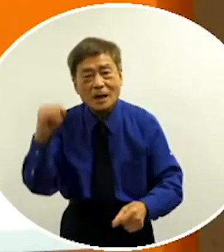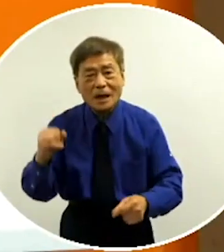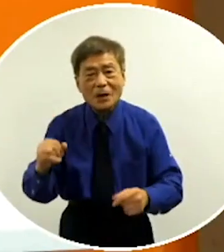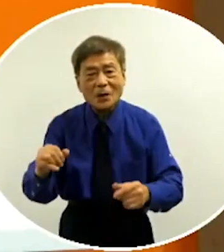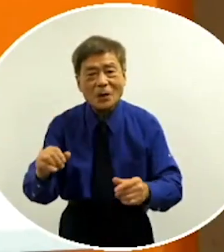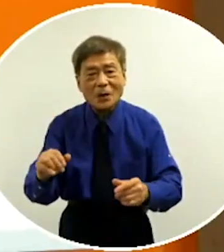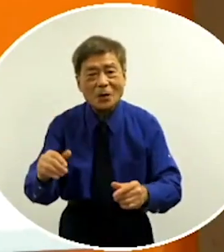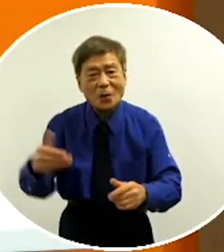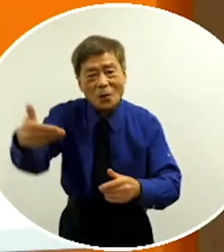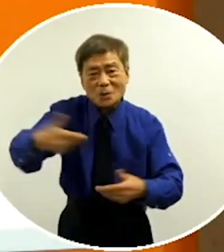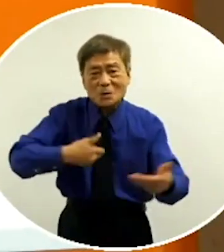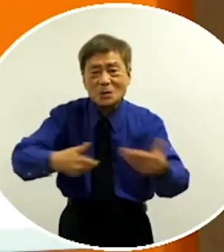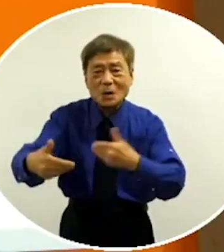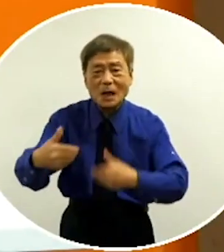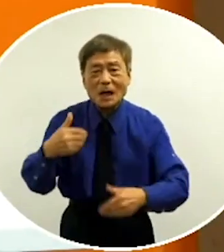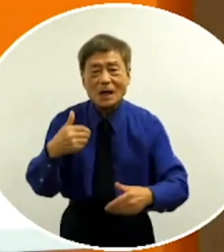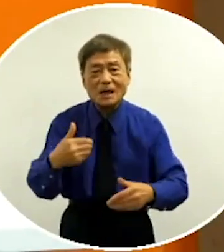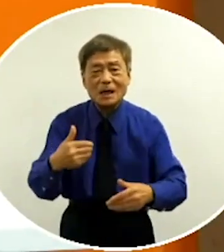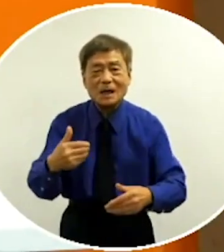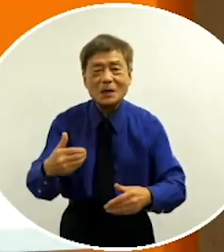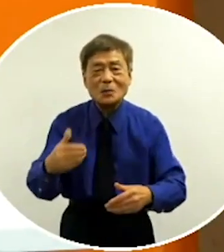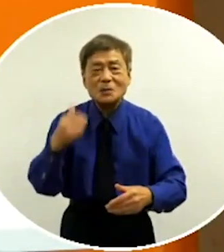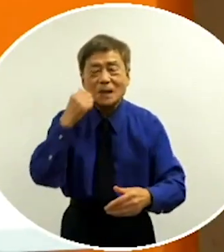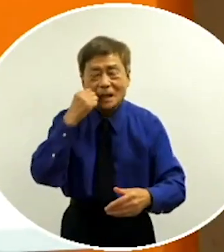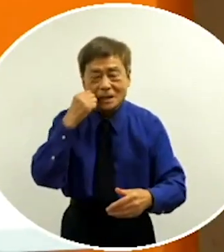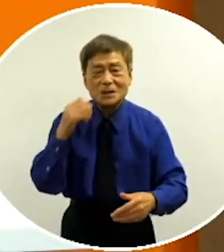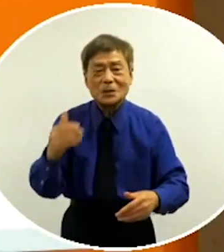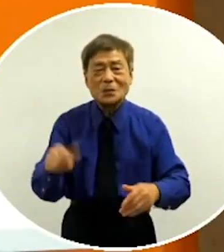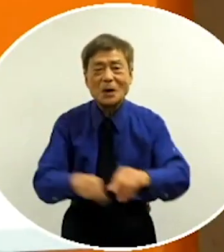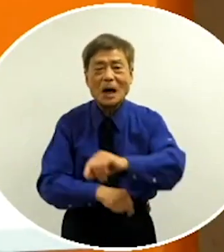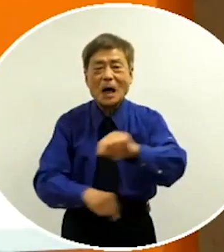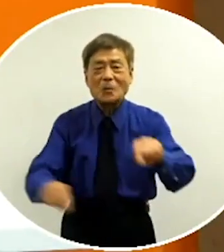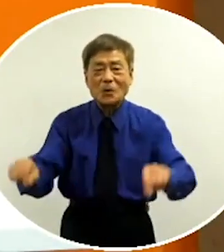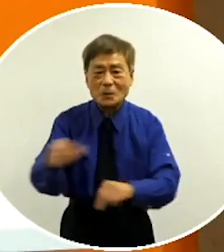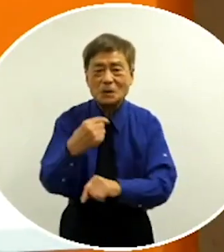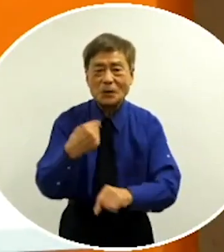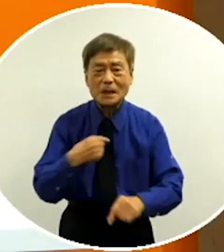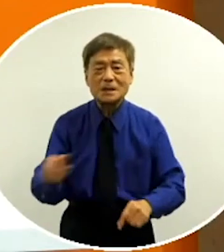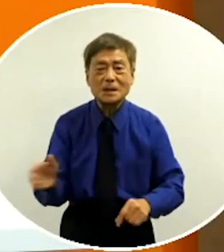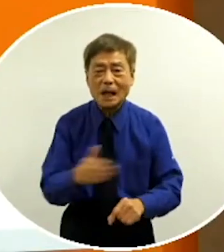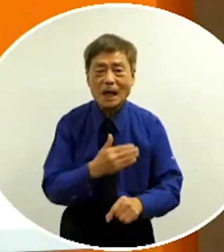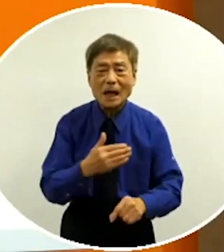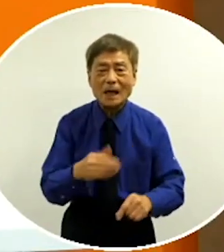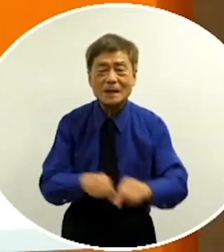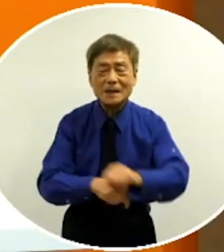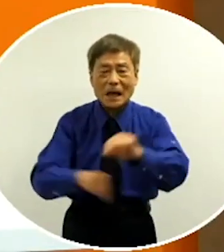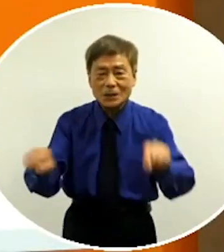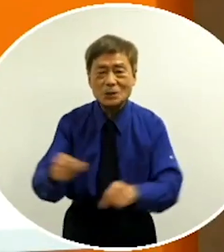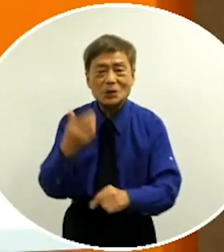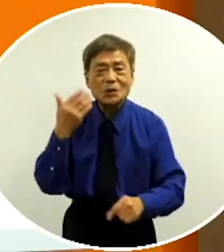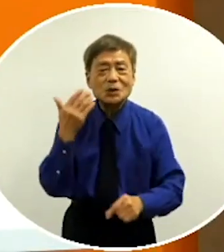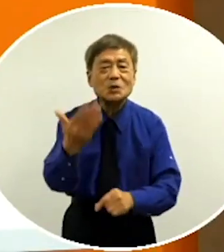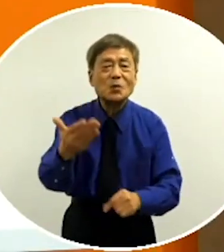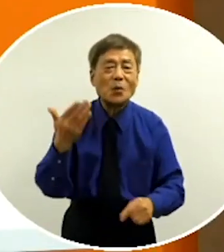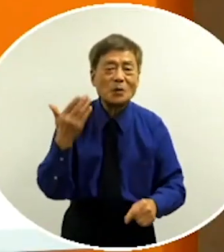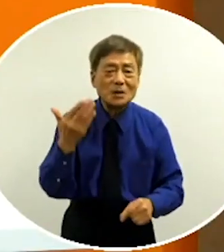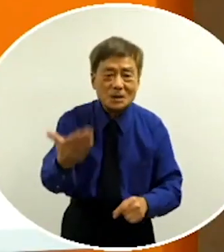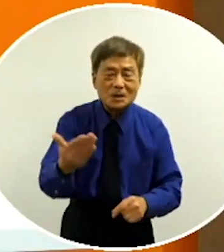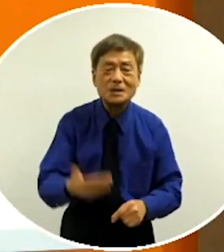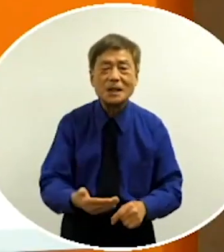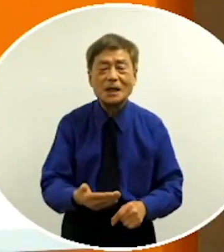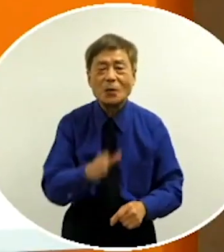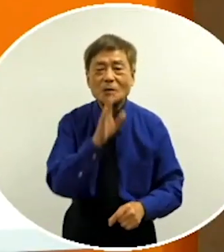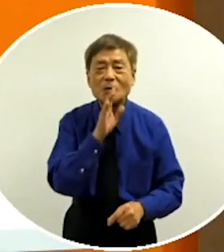も私から逆質問何回かさせていただいてでもそれだけでも随分そのシーン